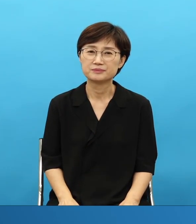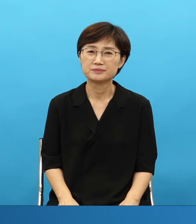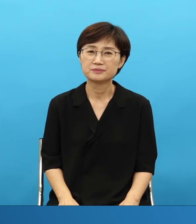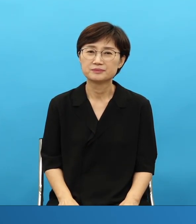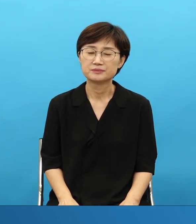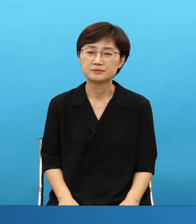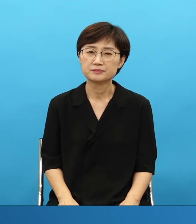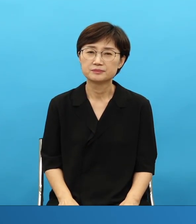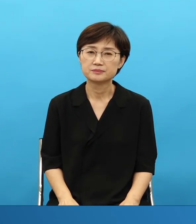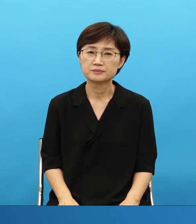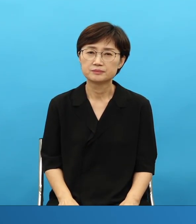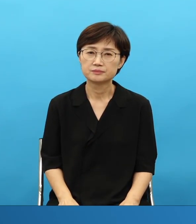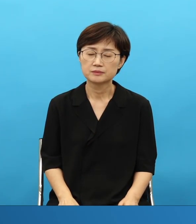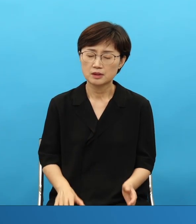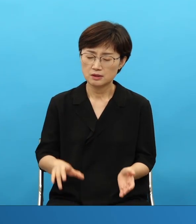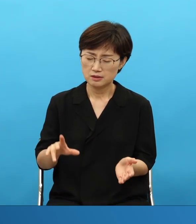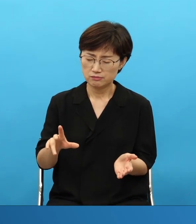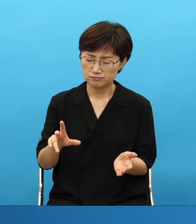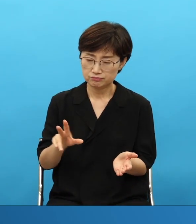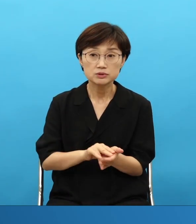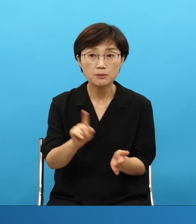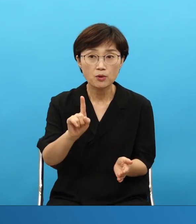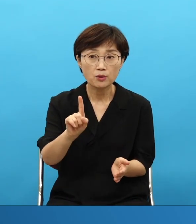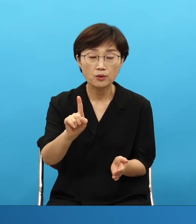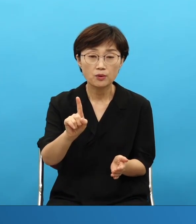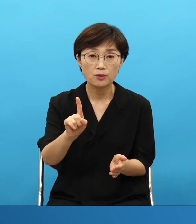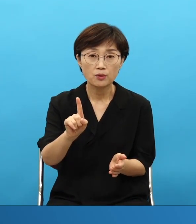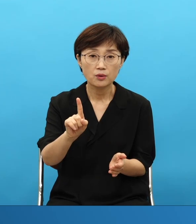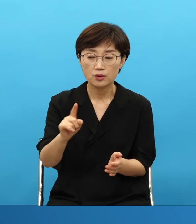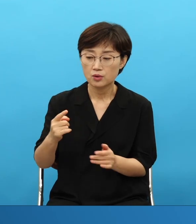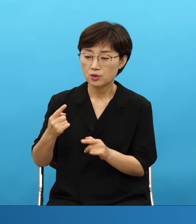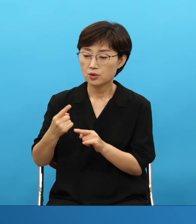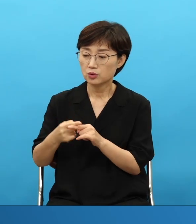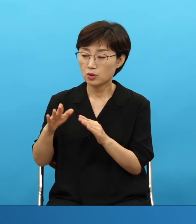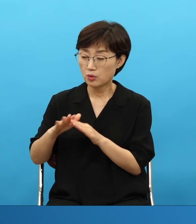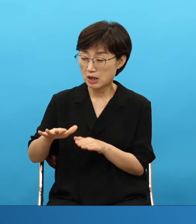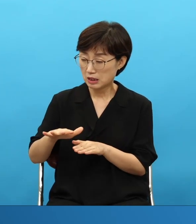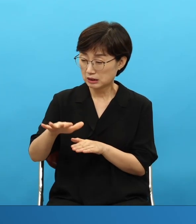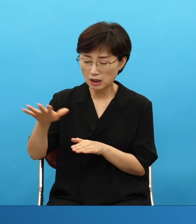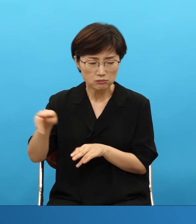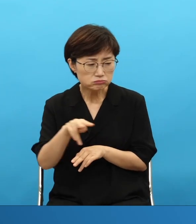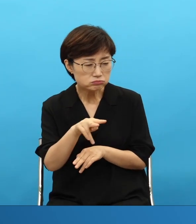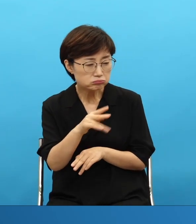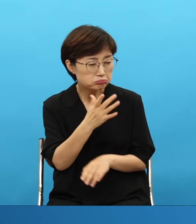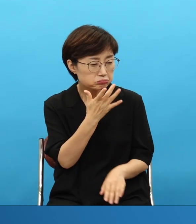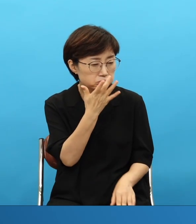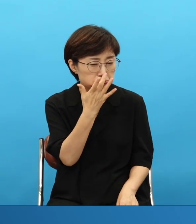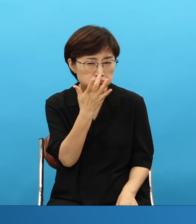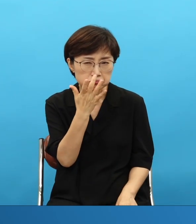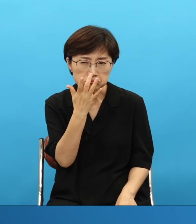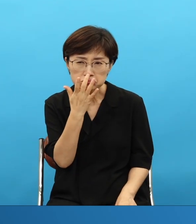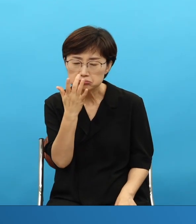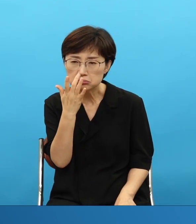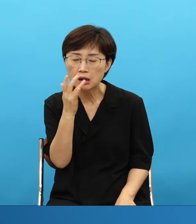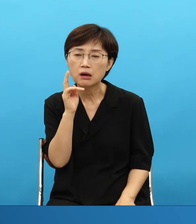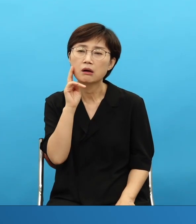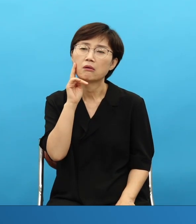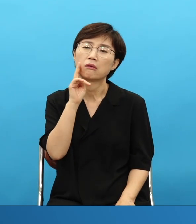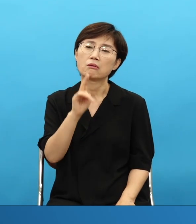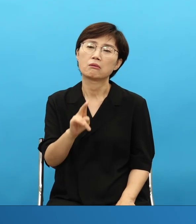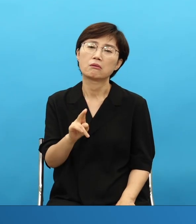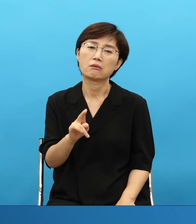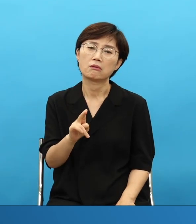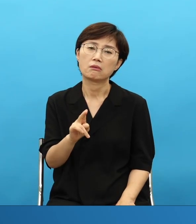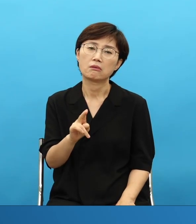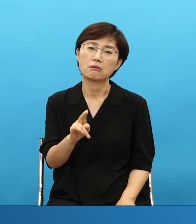이 큰 문제는 지금 교회들이 이걸 전혀 모르고 있는 겁니다. And the big problem is that the churches don't even know about these